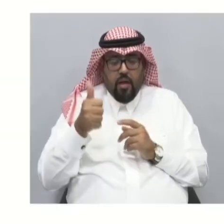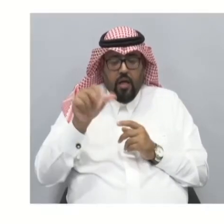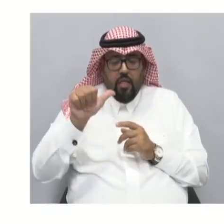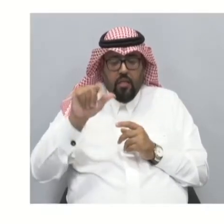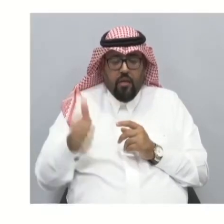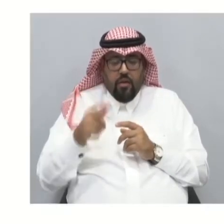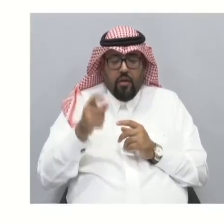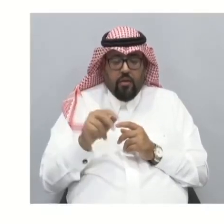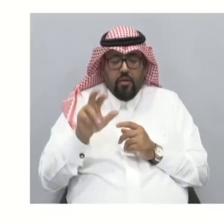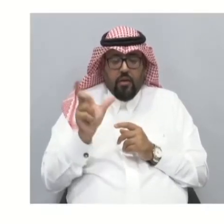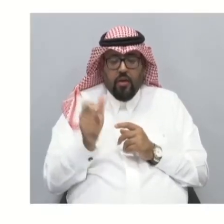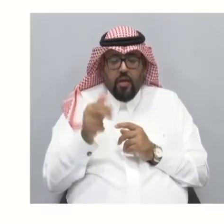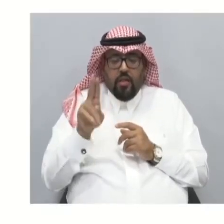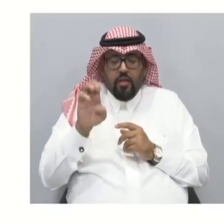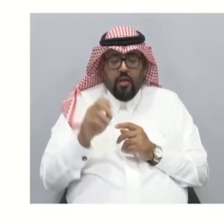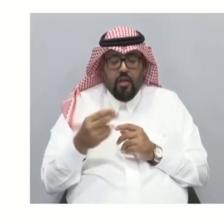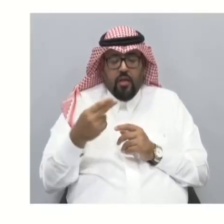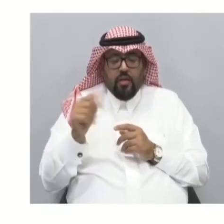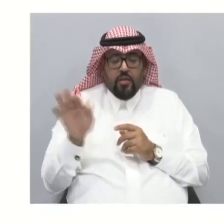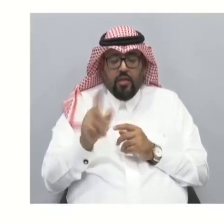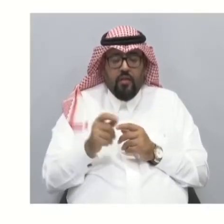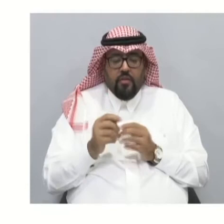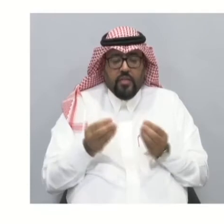ما الأضرار الناتجة عن الإسراف في استخدام النيترات؟